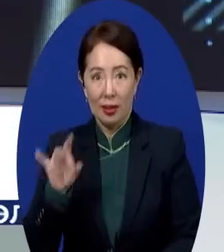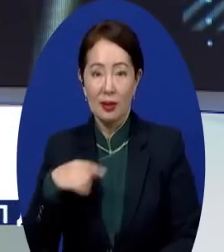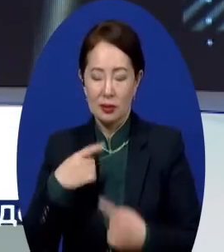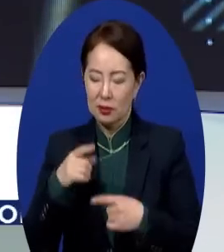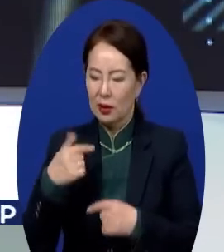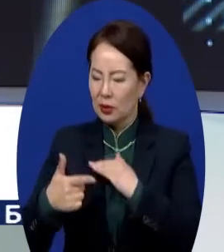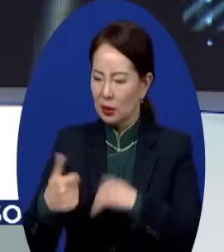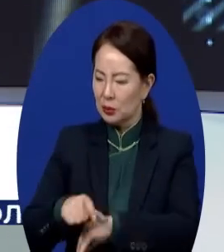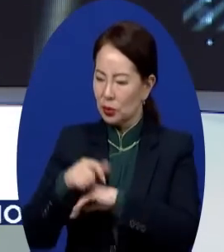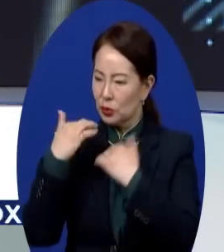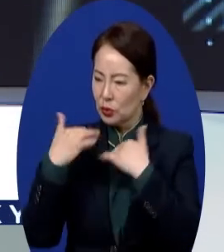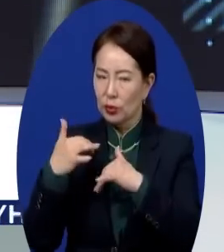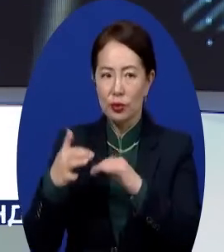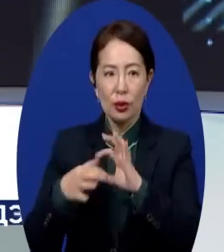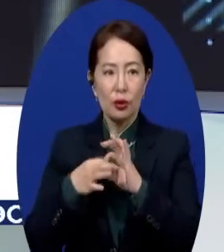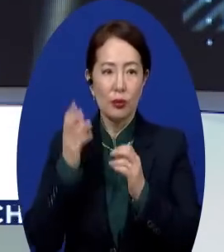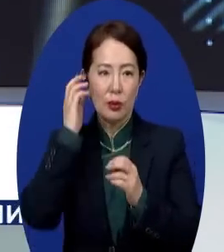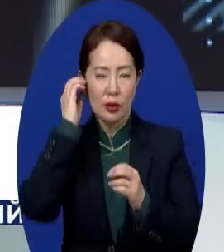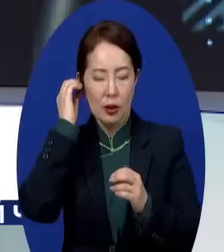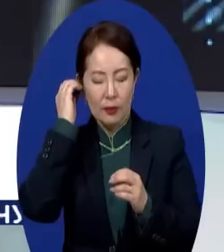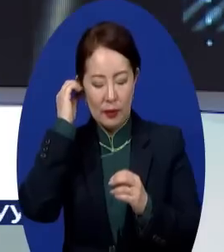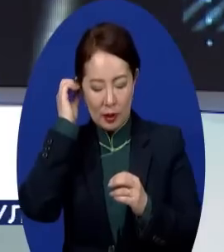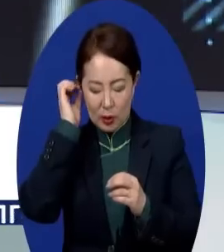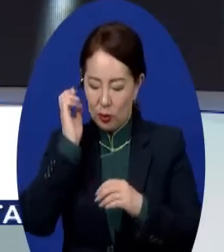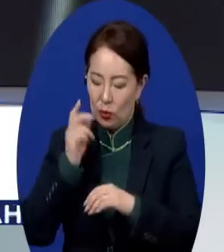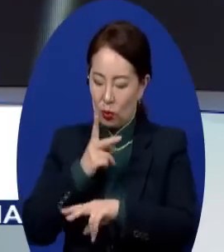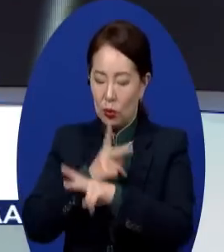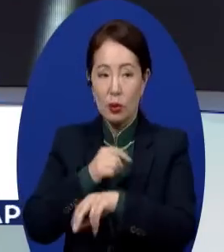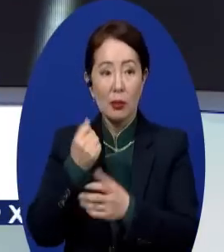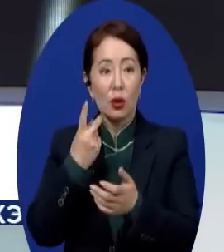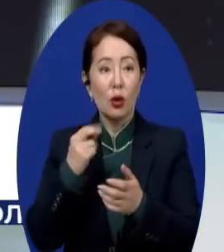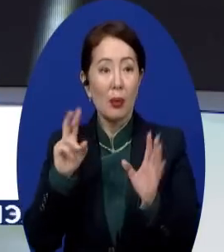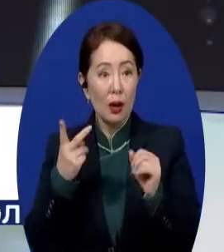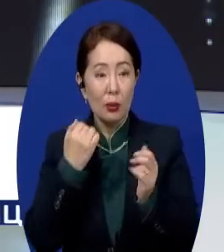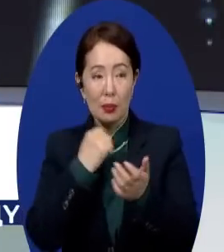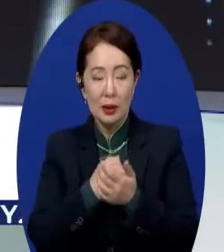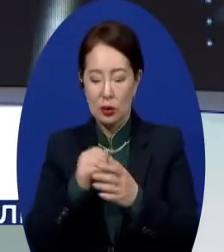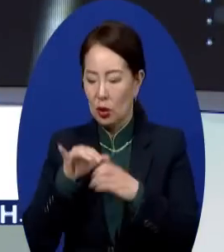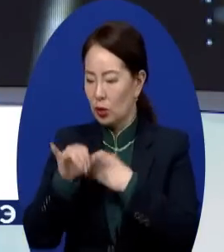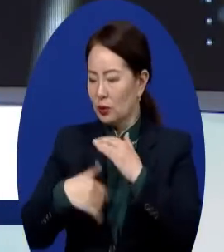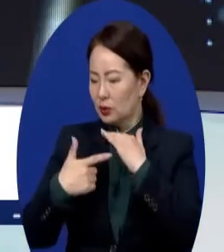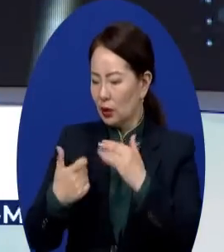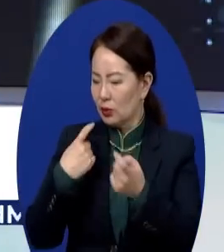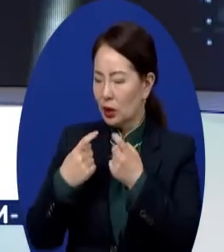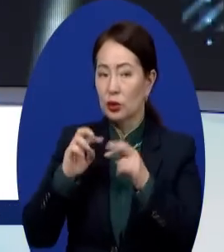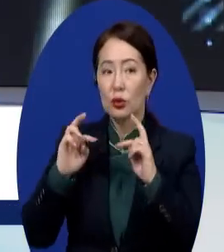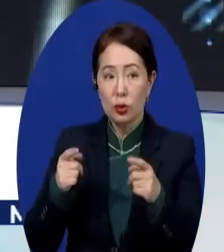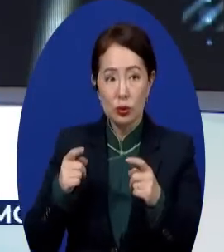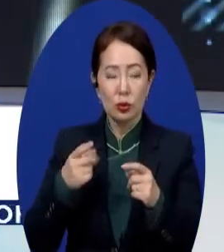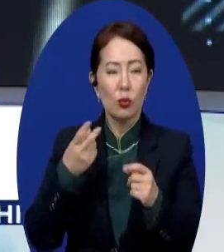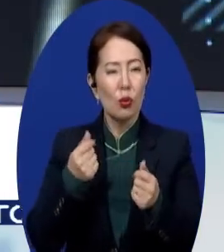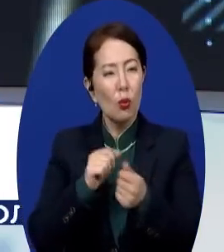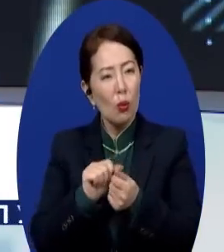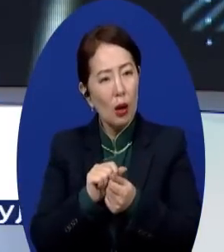мэрэгчсэн зөвлөх үйлчлэгээний тухай хуулийг 2012 онд анх баталж байсан. За энэ хугацаанд олон улсын татварын харилцаа өөрчлөгдсөн, мөн мөнгө угаах